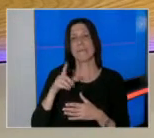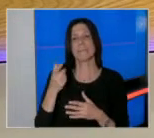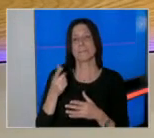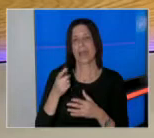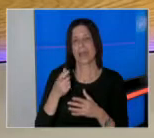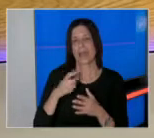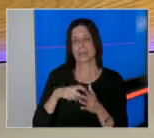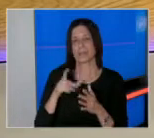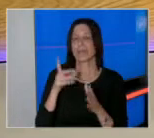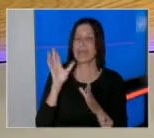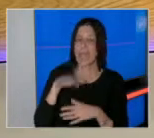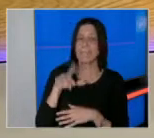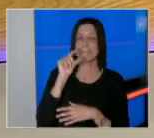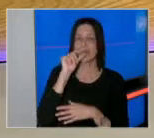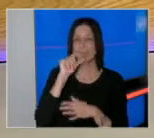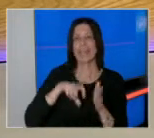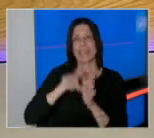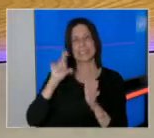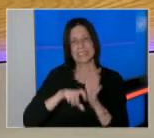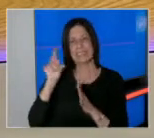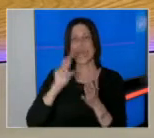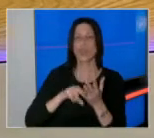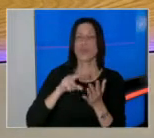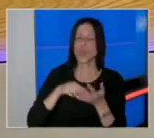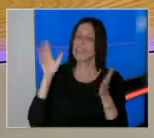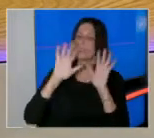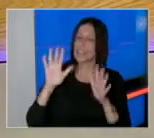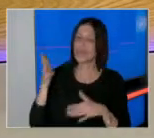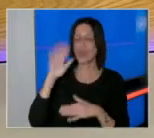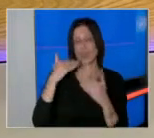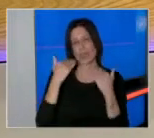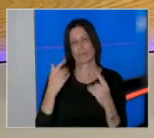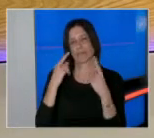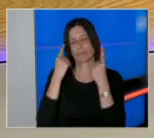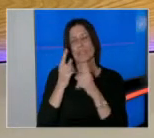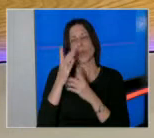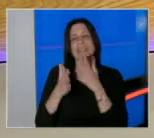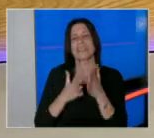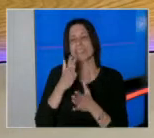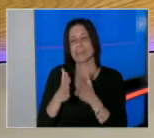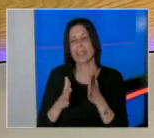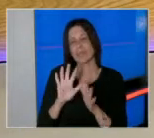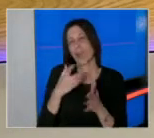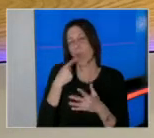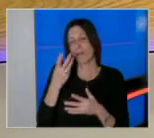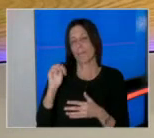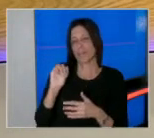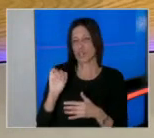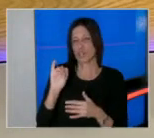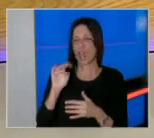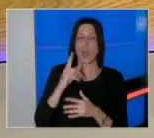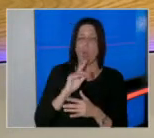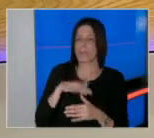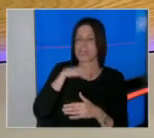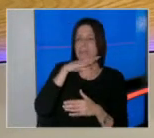שרוצה. סליחה, בטוויטר, באינסטוש, יש לנו תמונות, סרטונים ועוד. תודה ליוסף התנמי על התרגום לשפת הסימנים, ואיך אומר מישל,